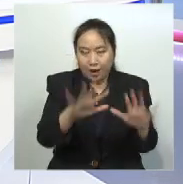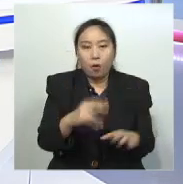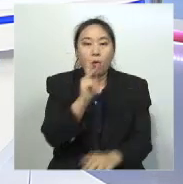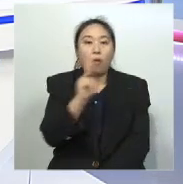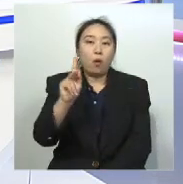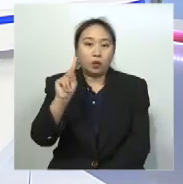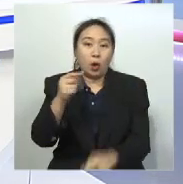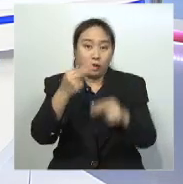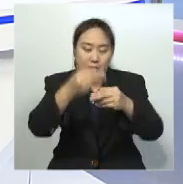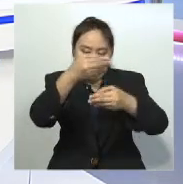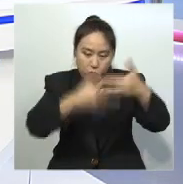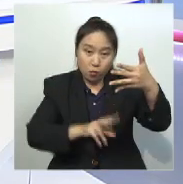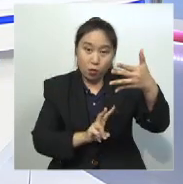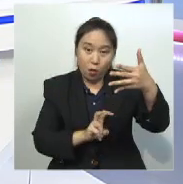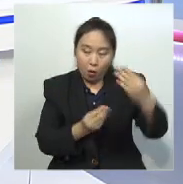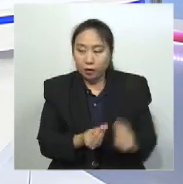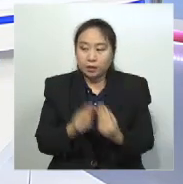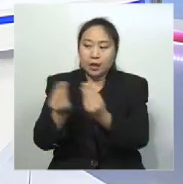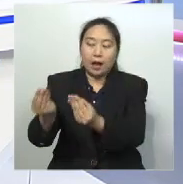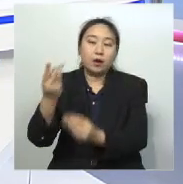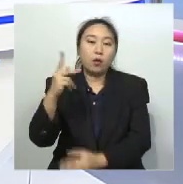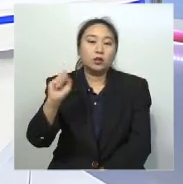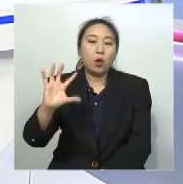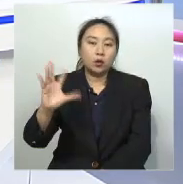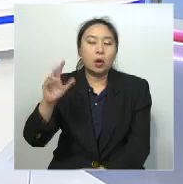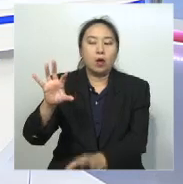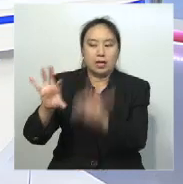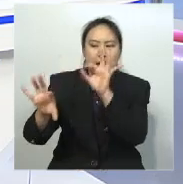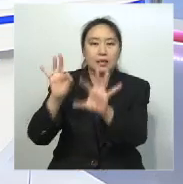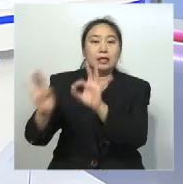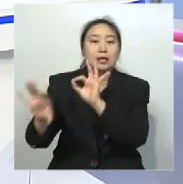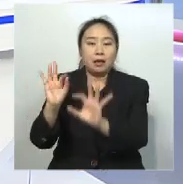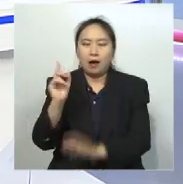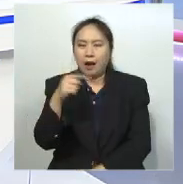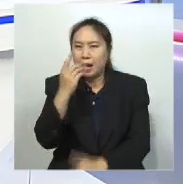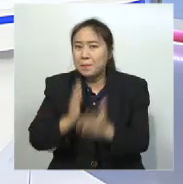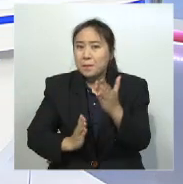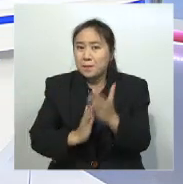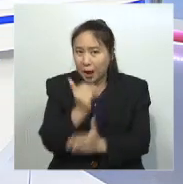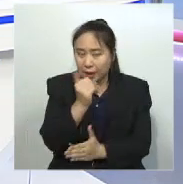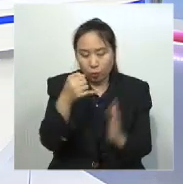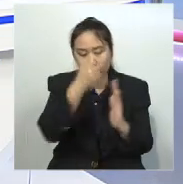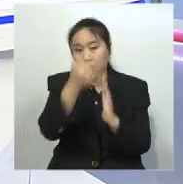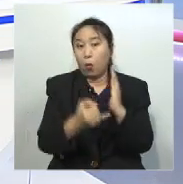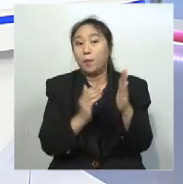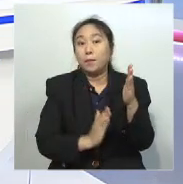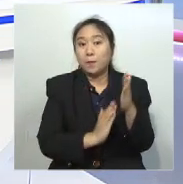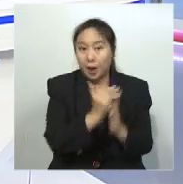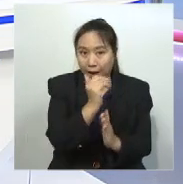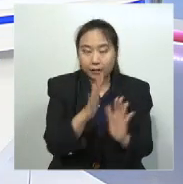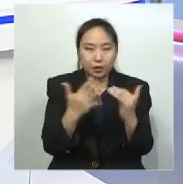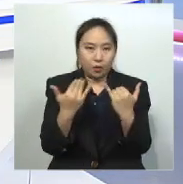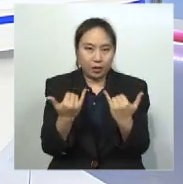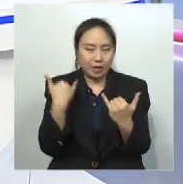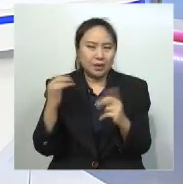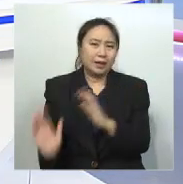รายชื่อ200คนให้กับคสช.ทำการคัดเลือกต่อไปสำหรับผู้ที่ผ่านการคัดเลือกในระดับจังหวัดนะคะตอนนี้ที่มีเข้